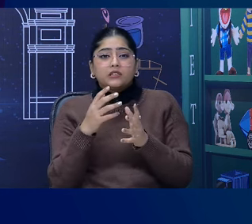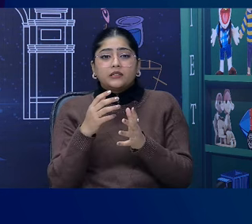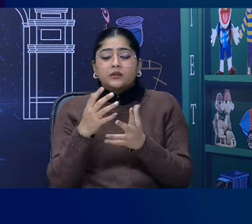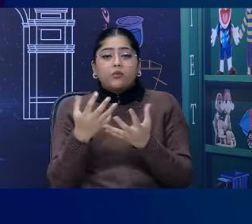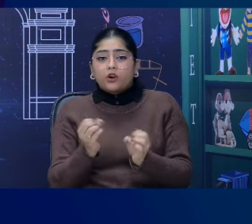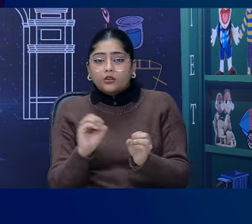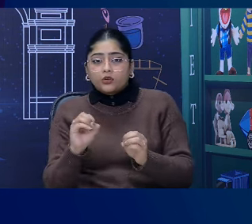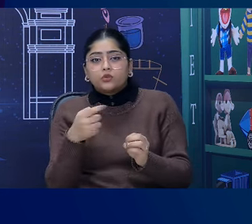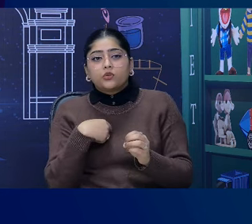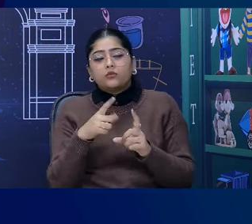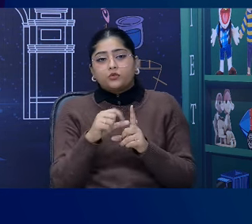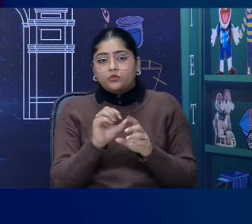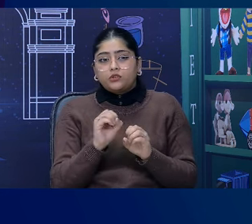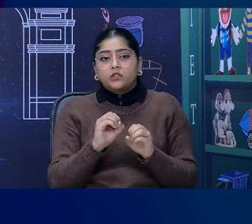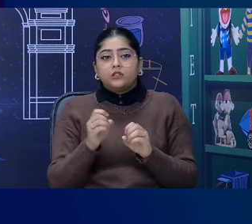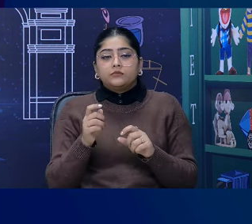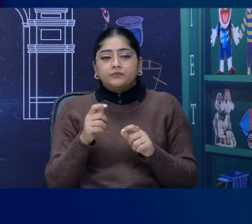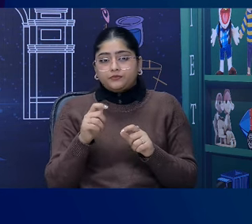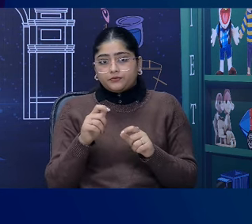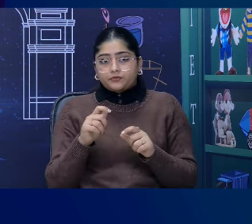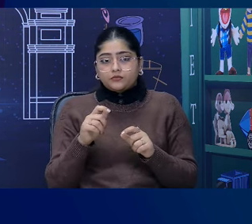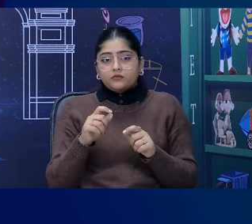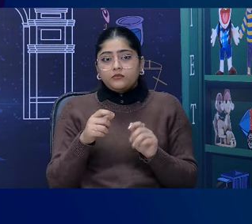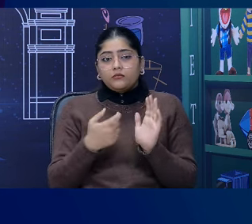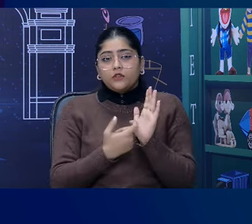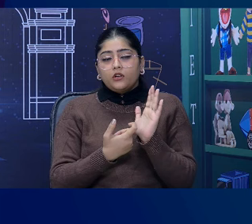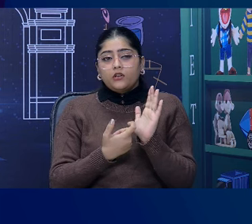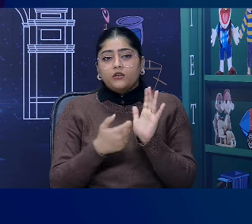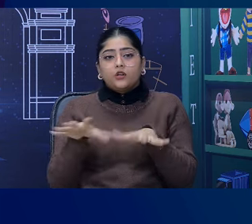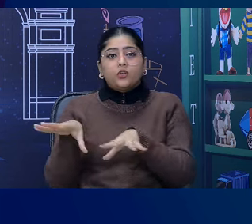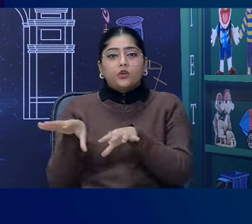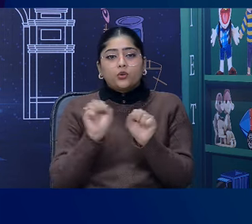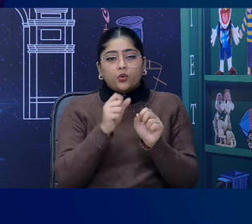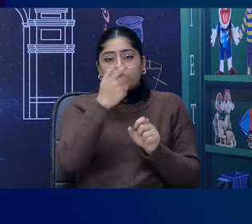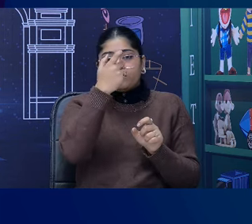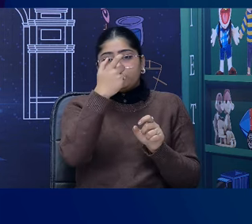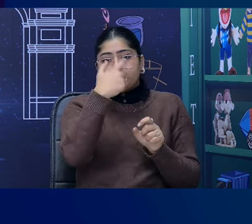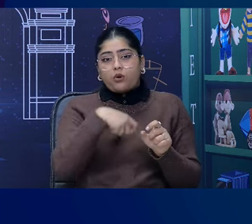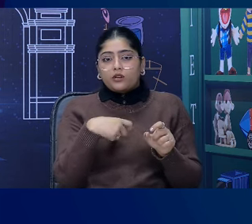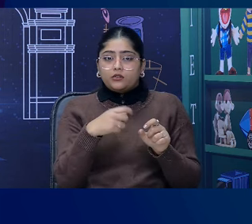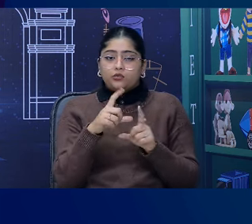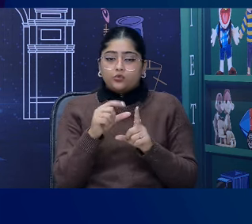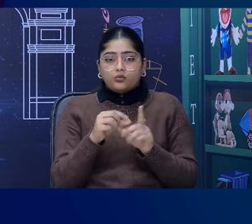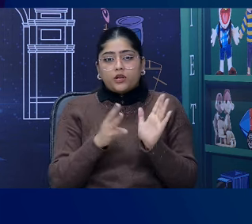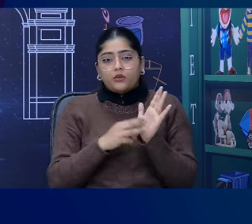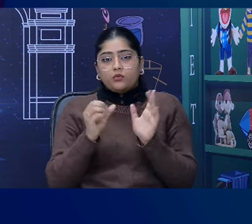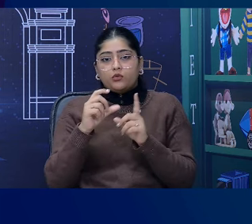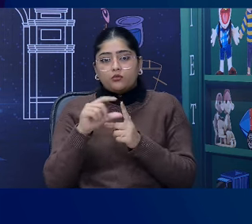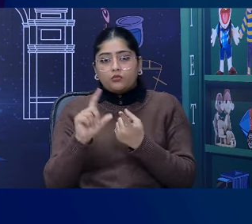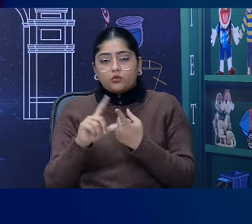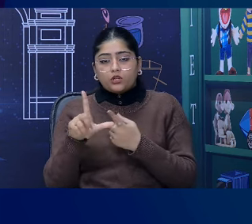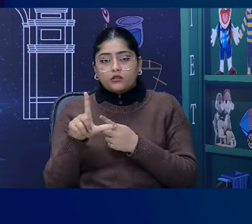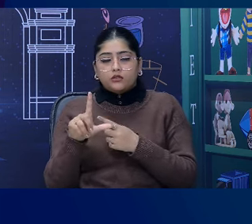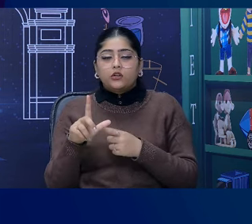चूज कीजिए ऐसे लोग लोगों के लिए जिन्होंने विद डिसेबिलिटीज बहुत कुछ लाइफ में अचीव किया है आई अंडरस्टैंड आसान नहीं